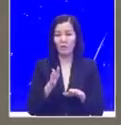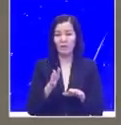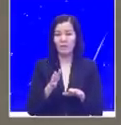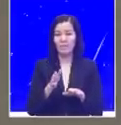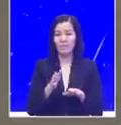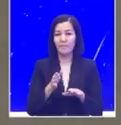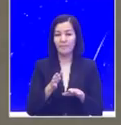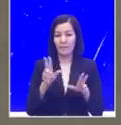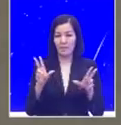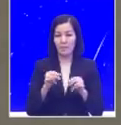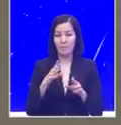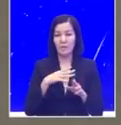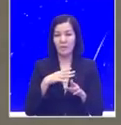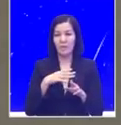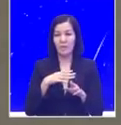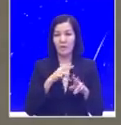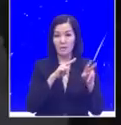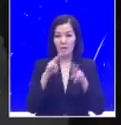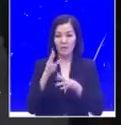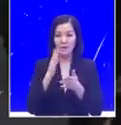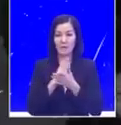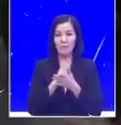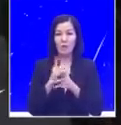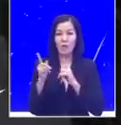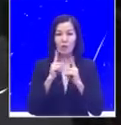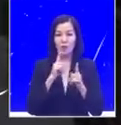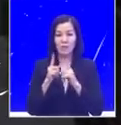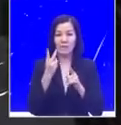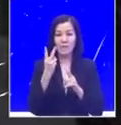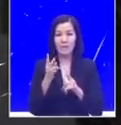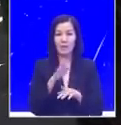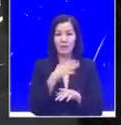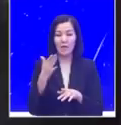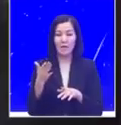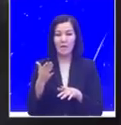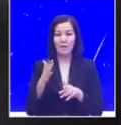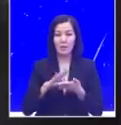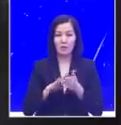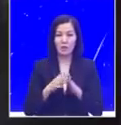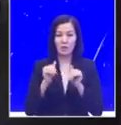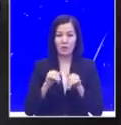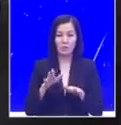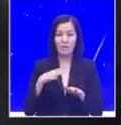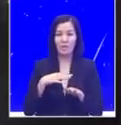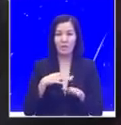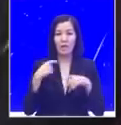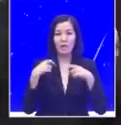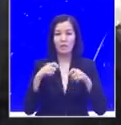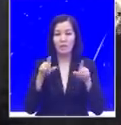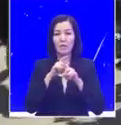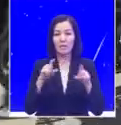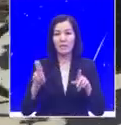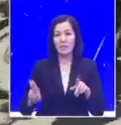жаңағы уәдесін беріп отыр. Біз оны қадағалауға аламыз. Жиын соңында екі тарапқа ыңғайлы ортақ шешім қабылданды. Сауда нысан